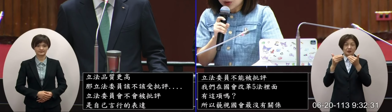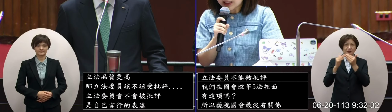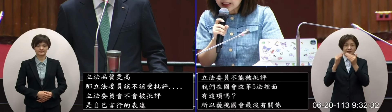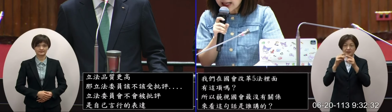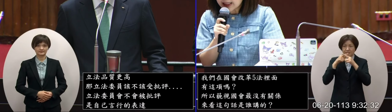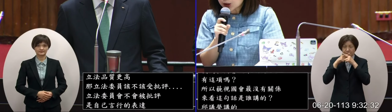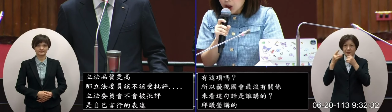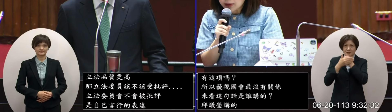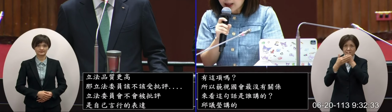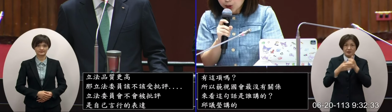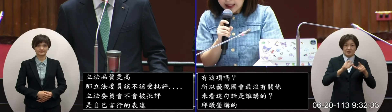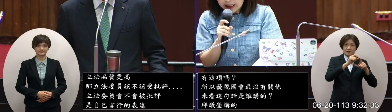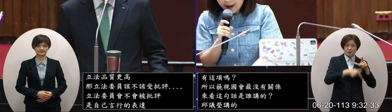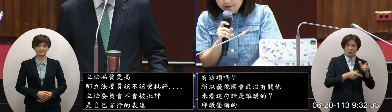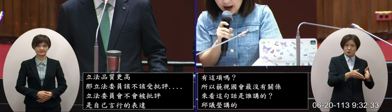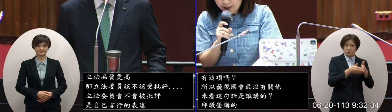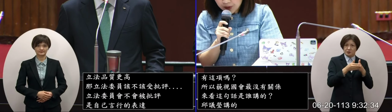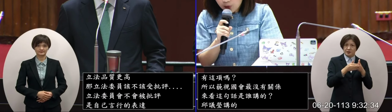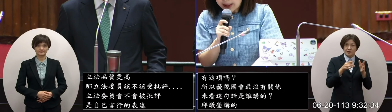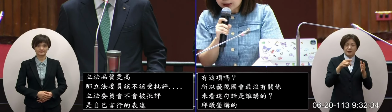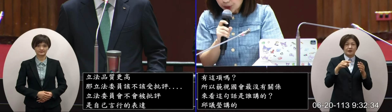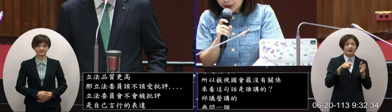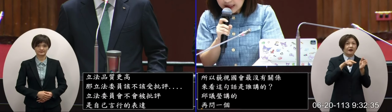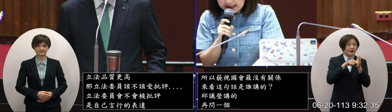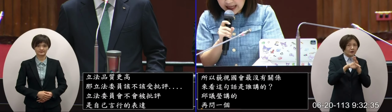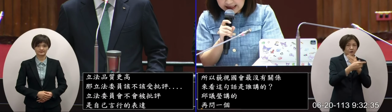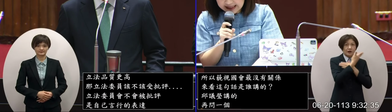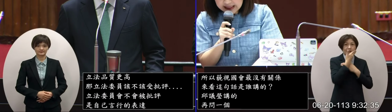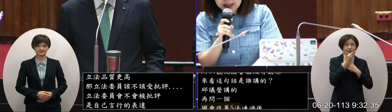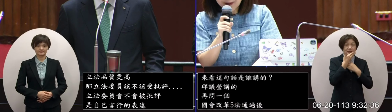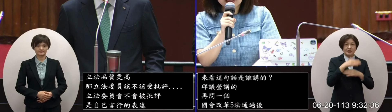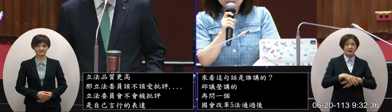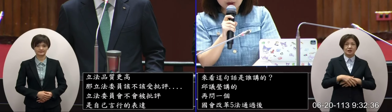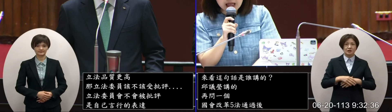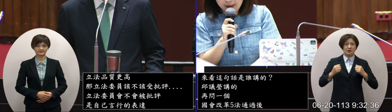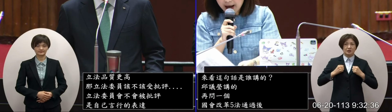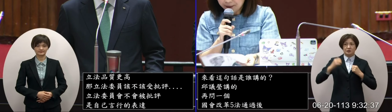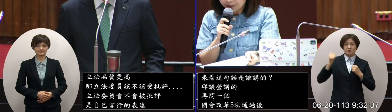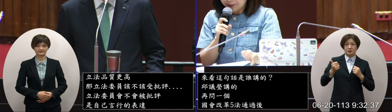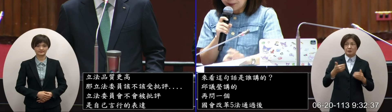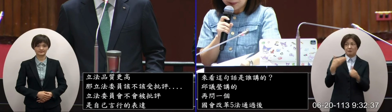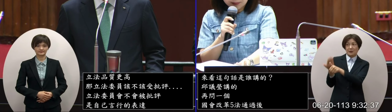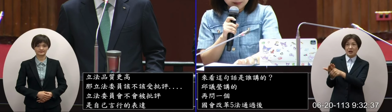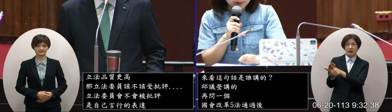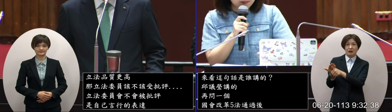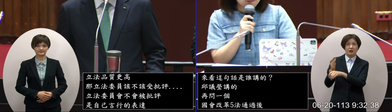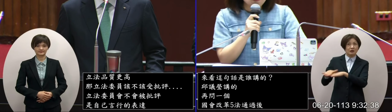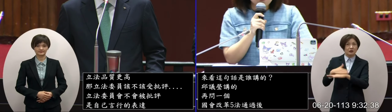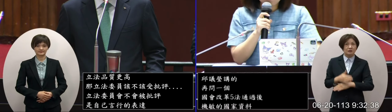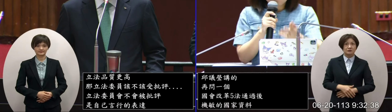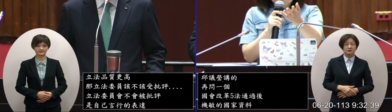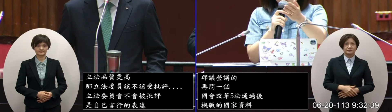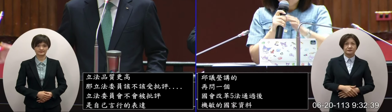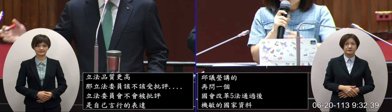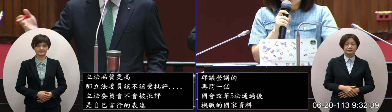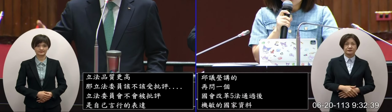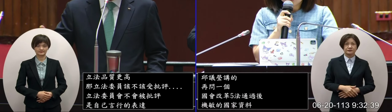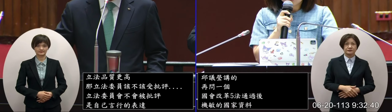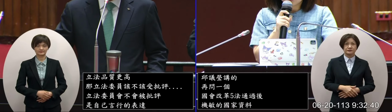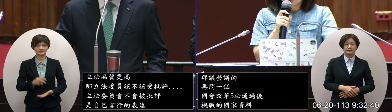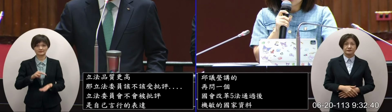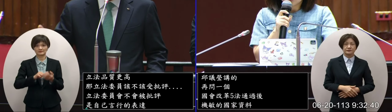料、企业的重要专利配方会出现在习近平的桌上吗？ 会出现